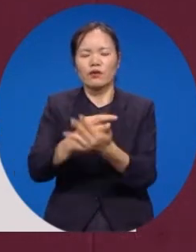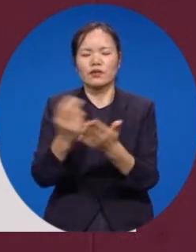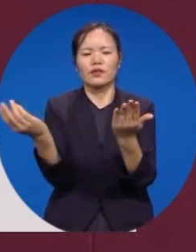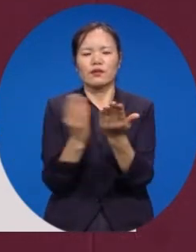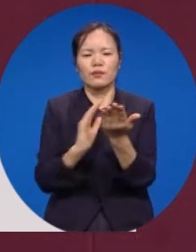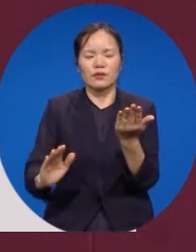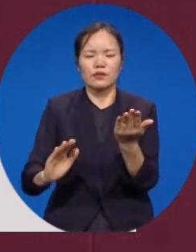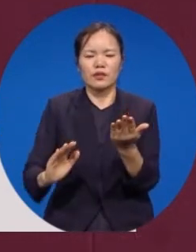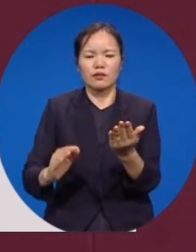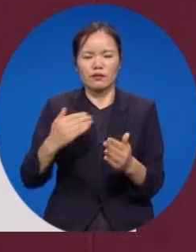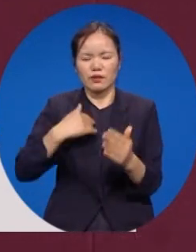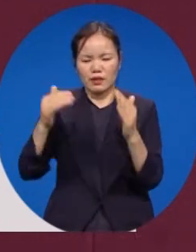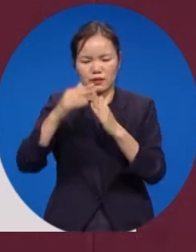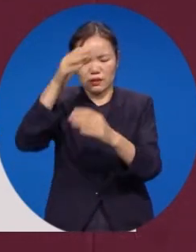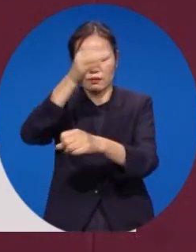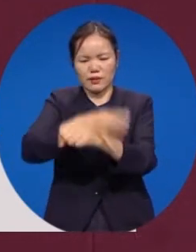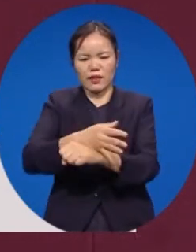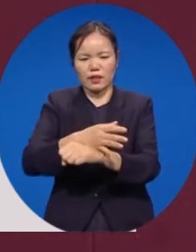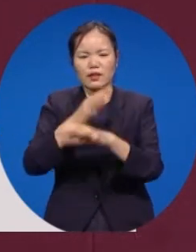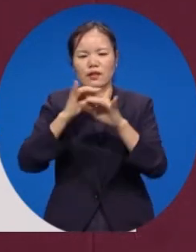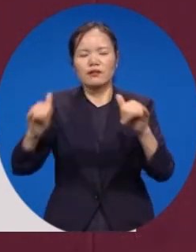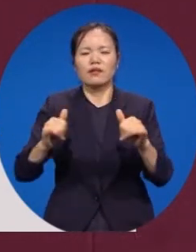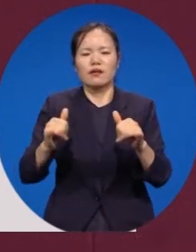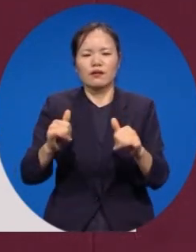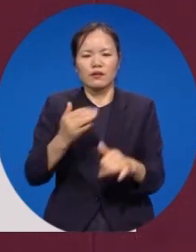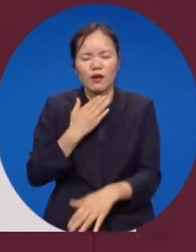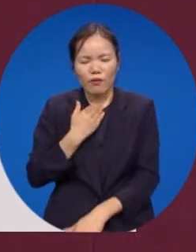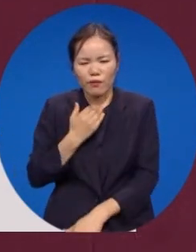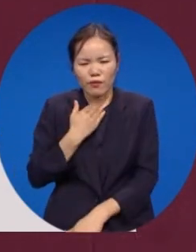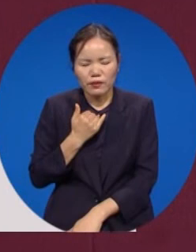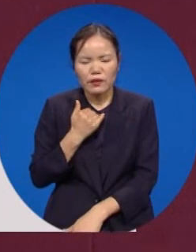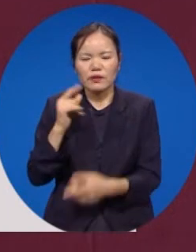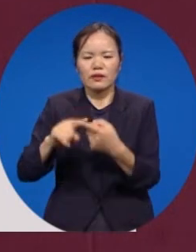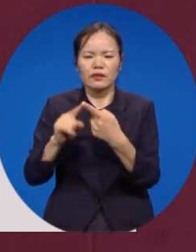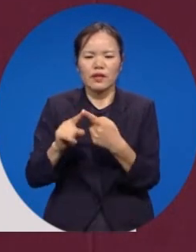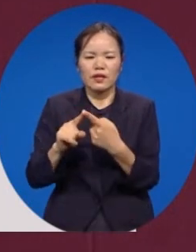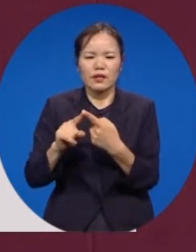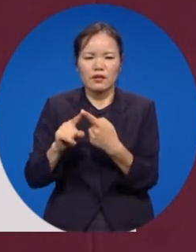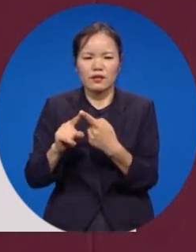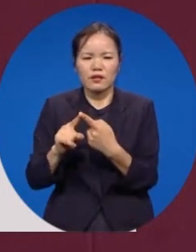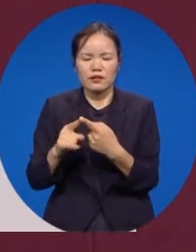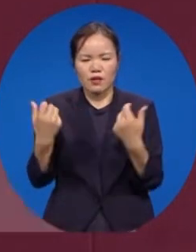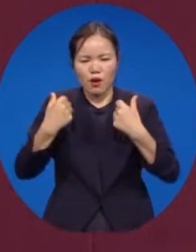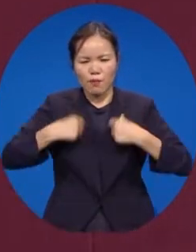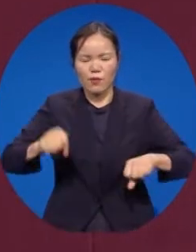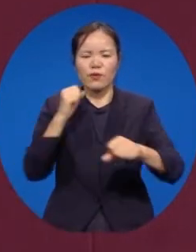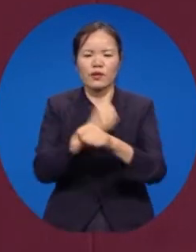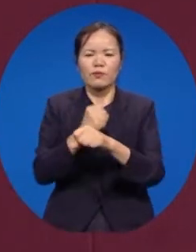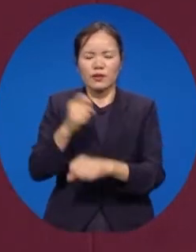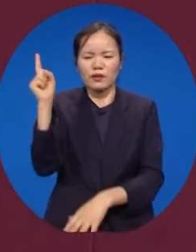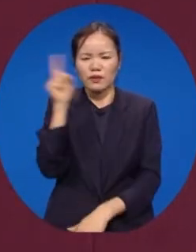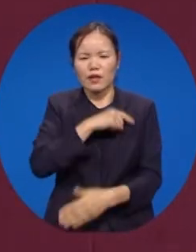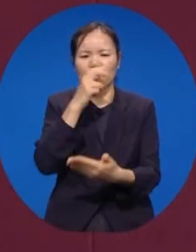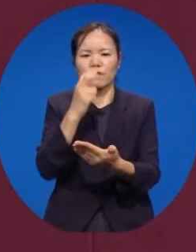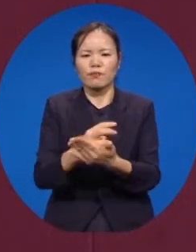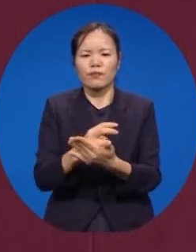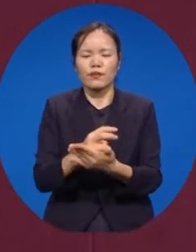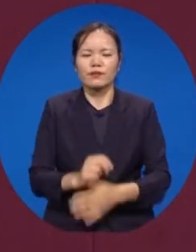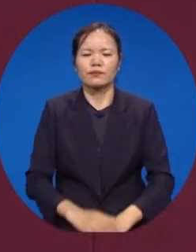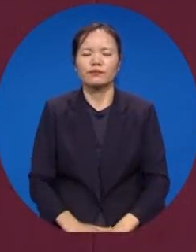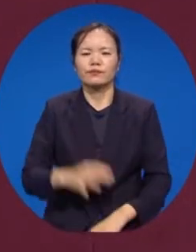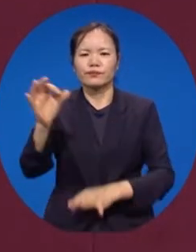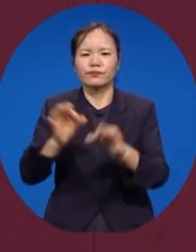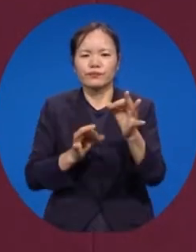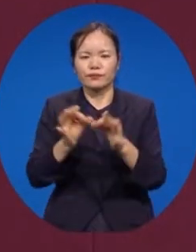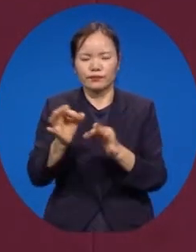집 마련하겠다는 서민들의 열망을 짓밟는 악법으로 판명되고 있습니다.